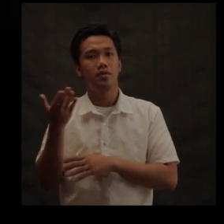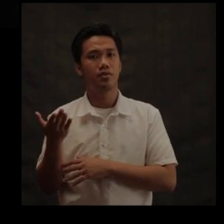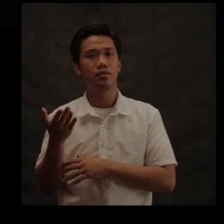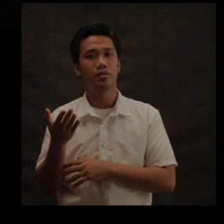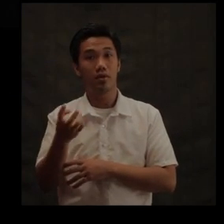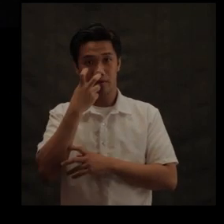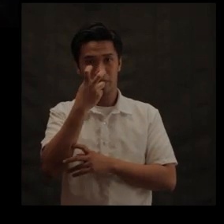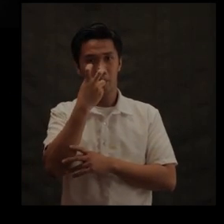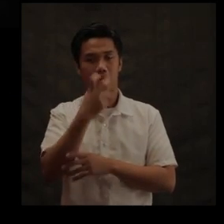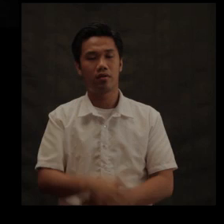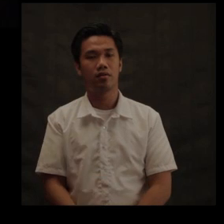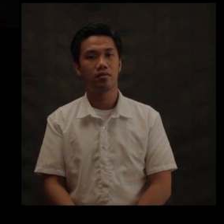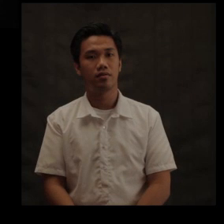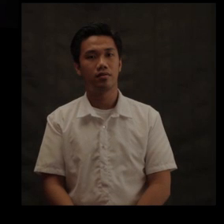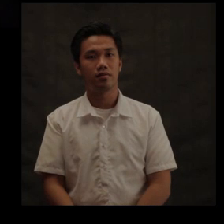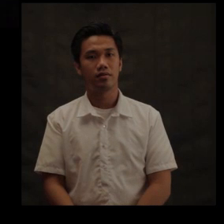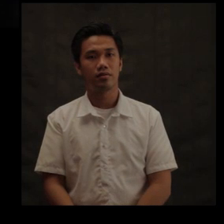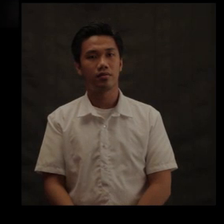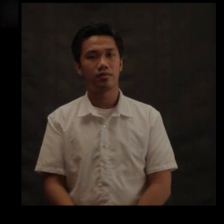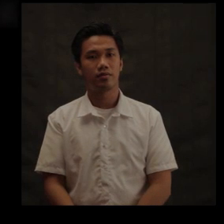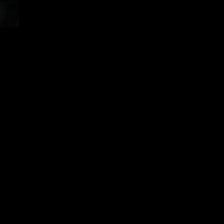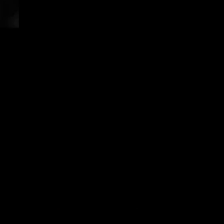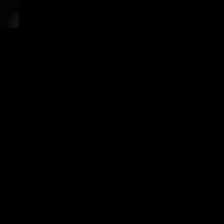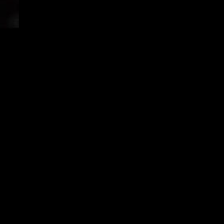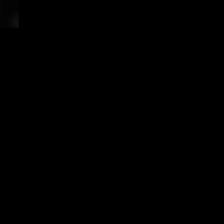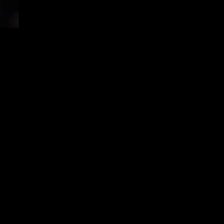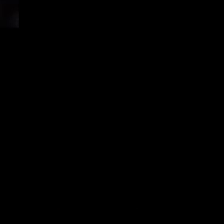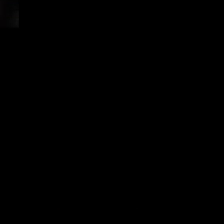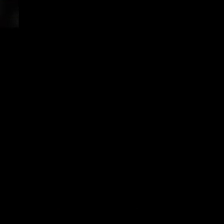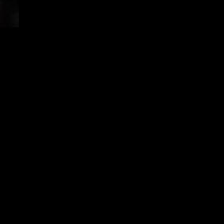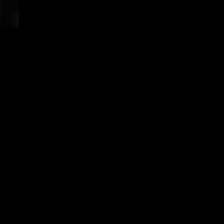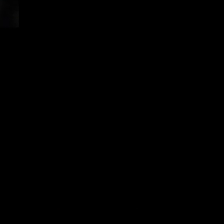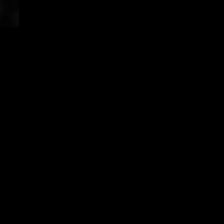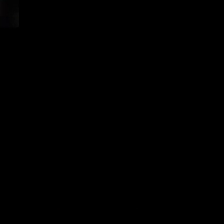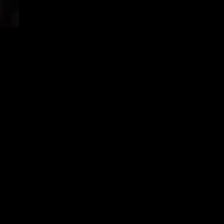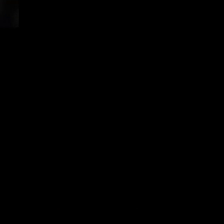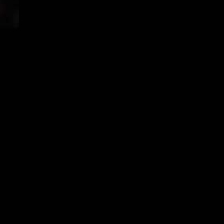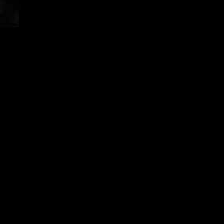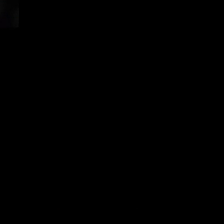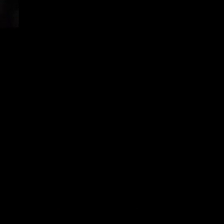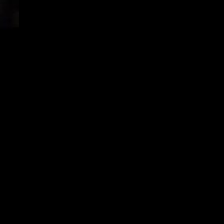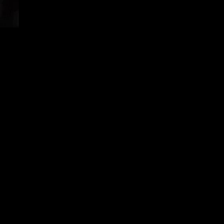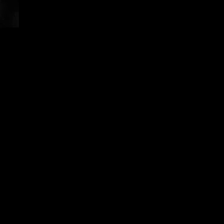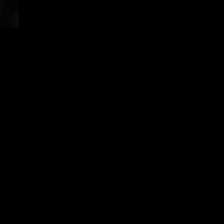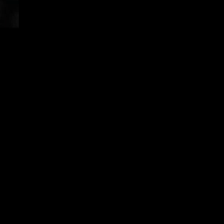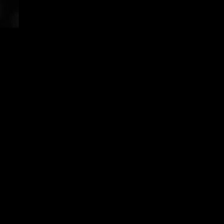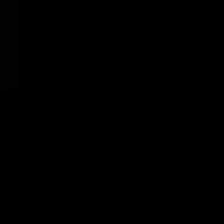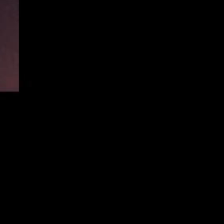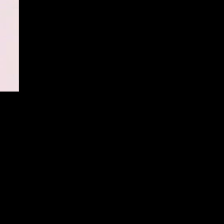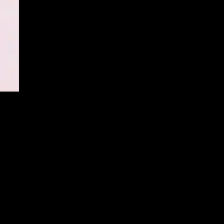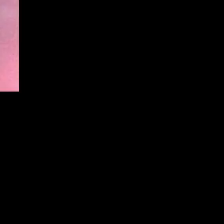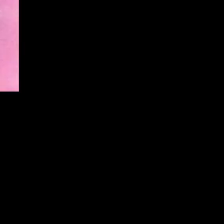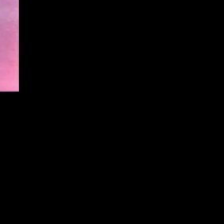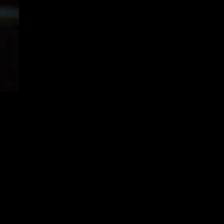that Ronel is blind. Ang ating mga kabarkada dyan, at ito po ang inyong nag-iisang kapintig tuwing umaga.